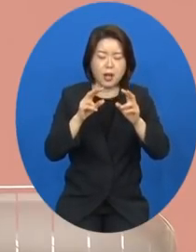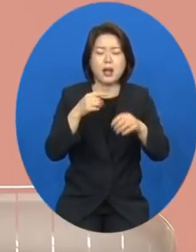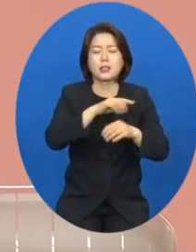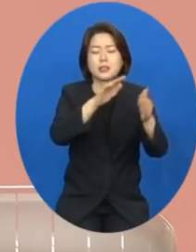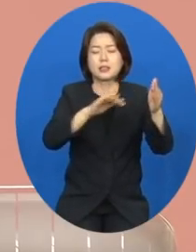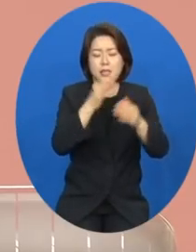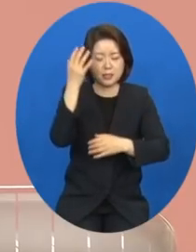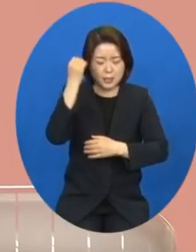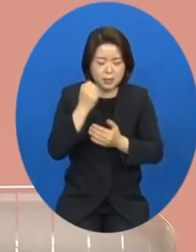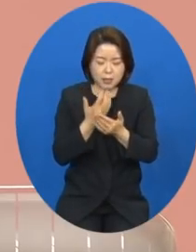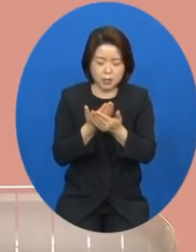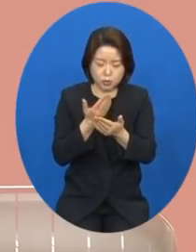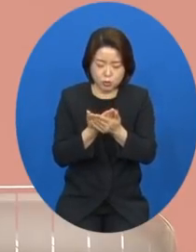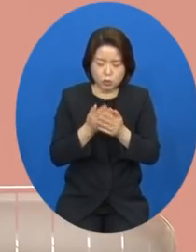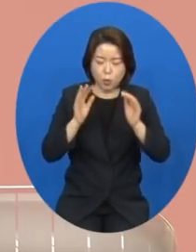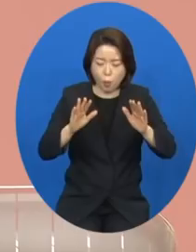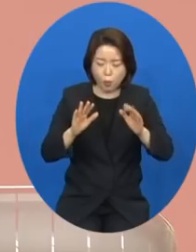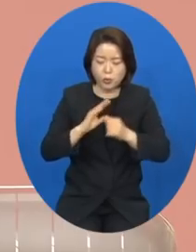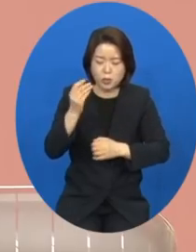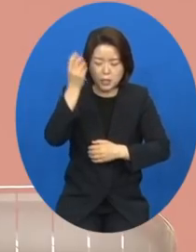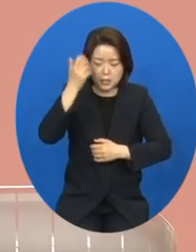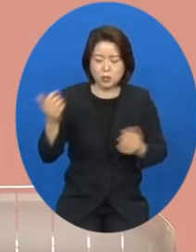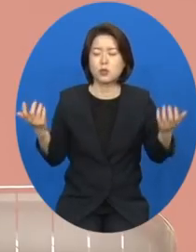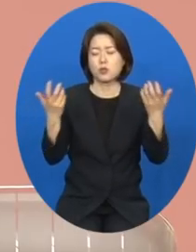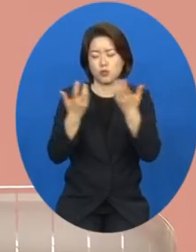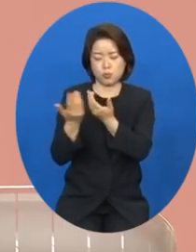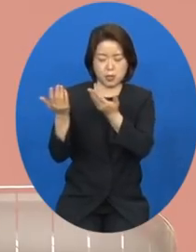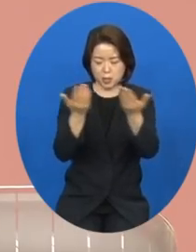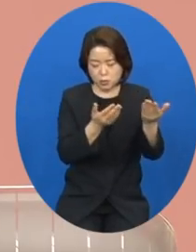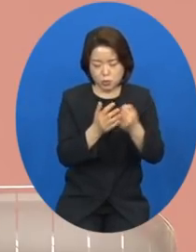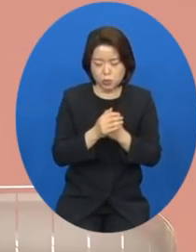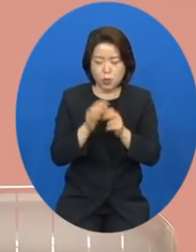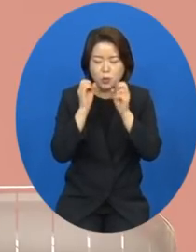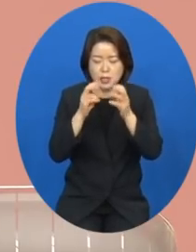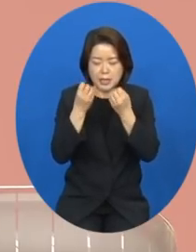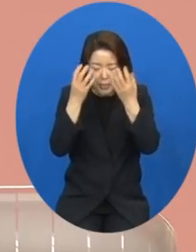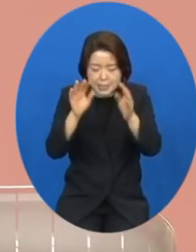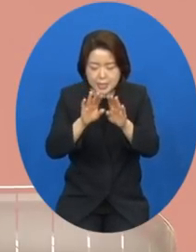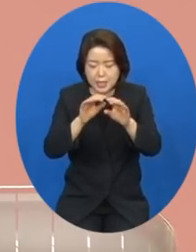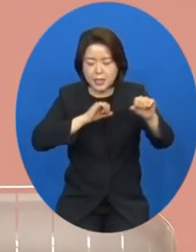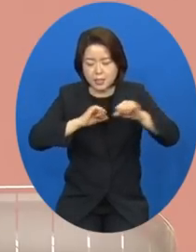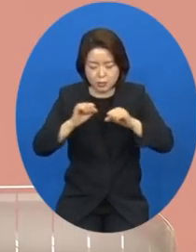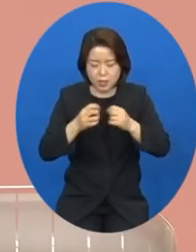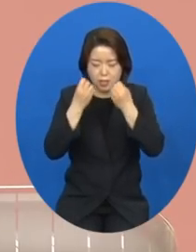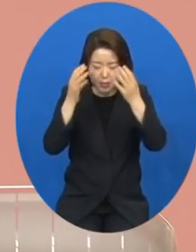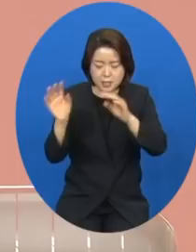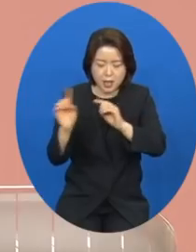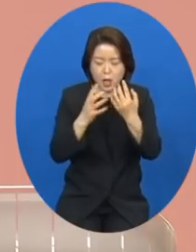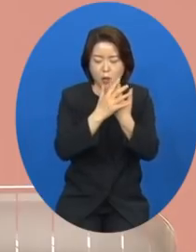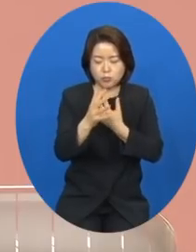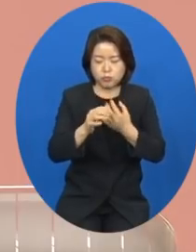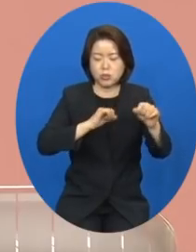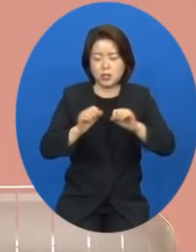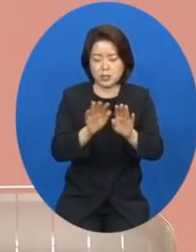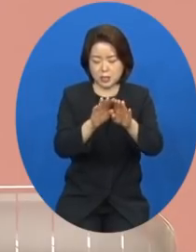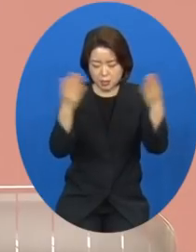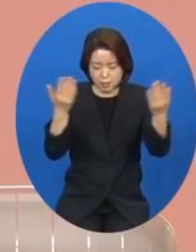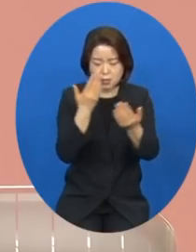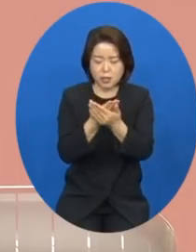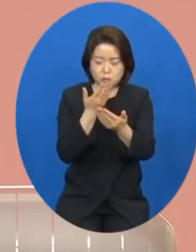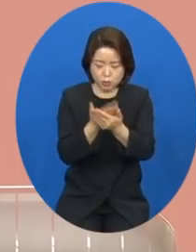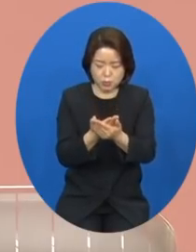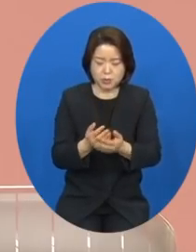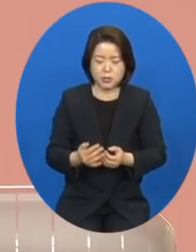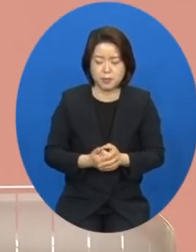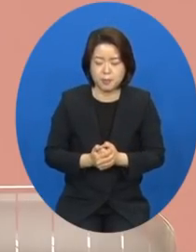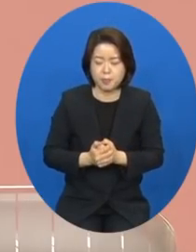가정을 기억하여 주시고 오늘도 성령으로 충만케 해 주시며 선교의 새 역사가 전세 부흥의 역사가 일어나게 하여 출시